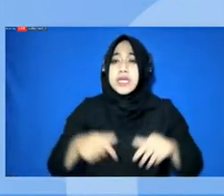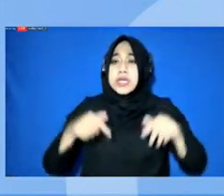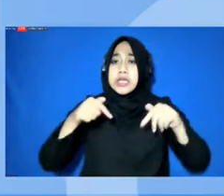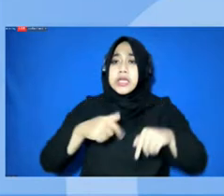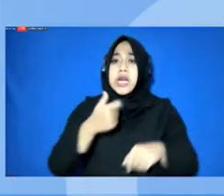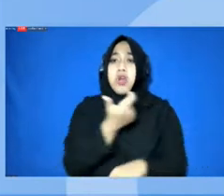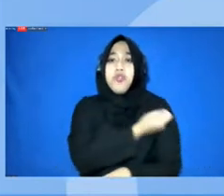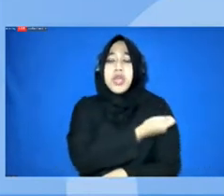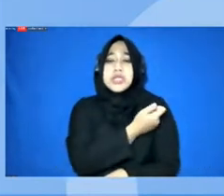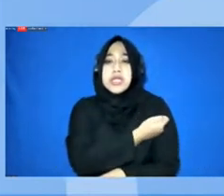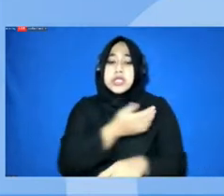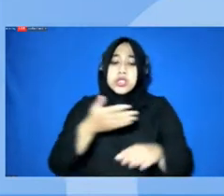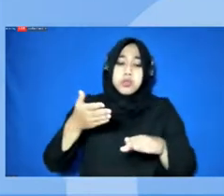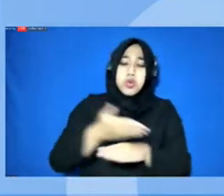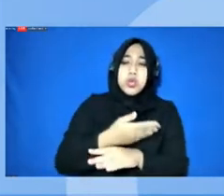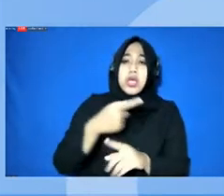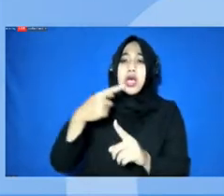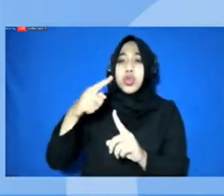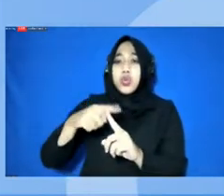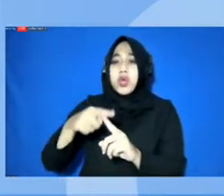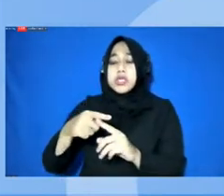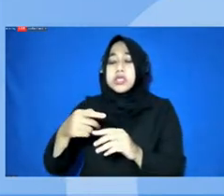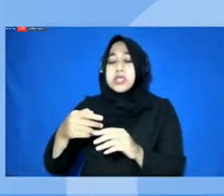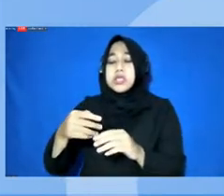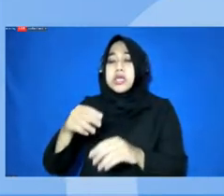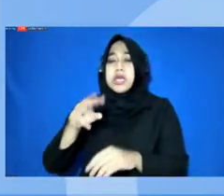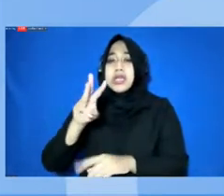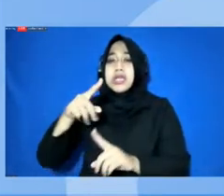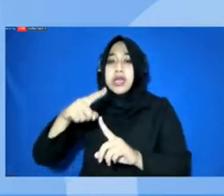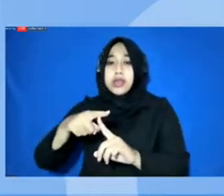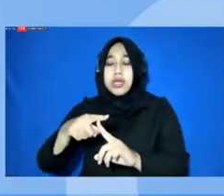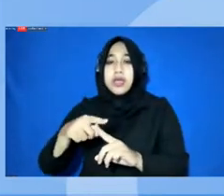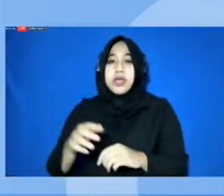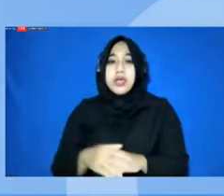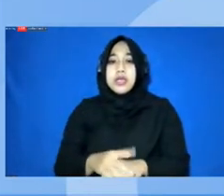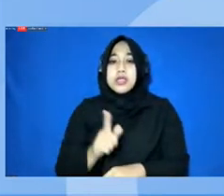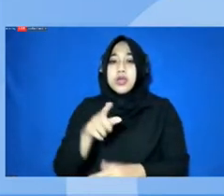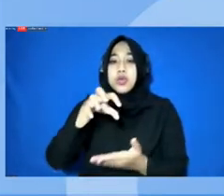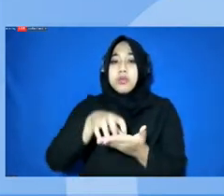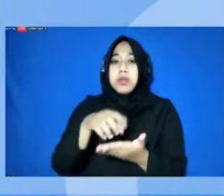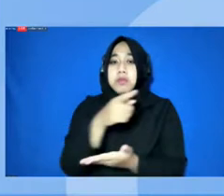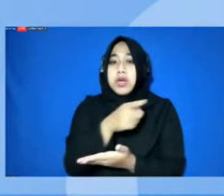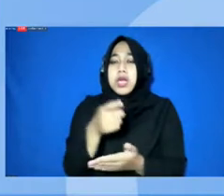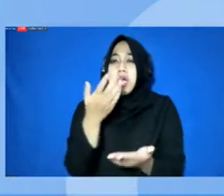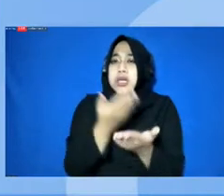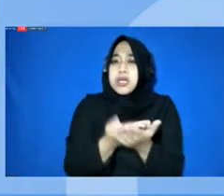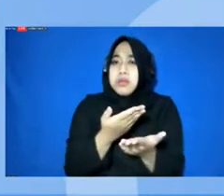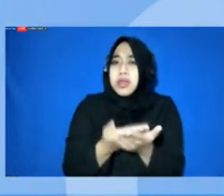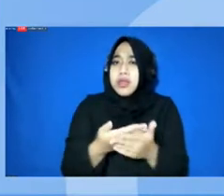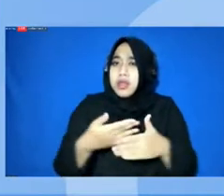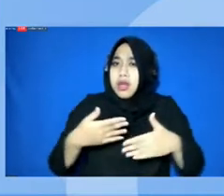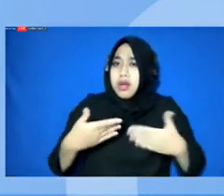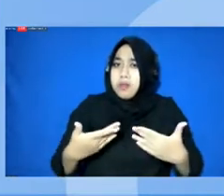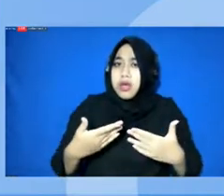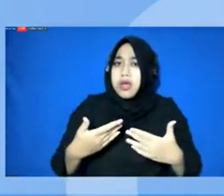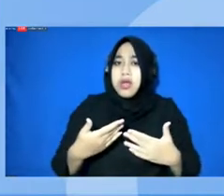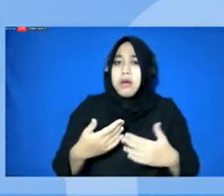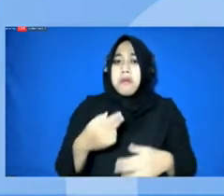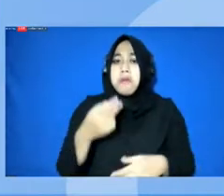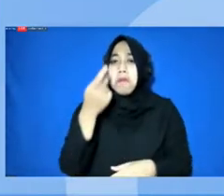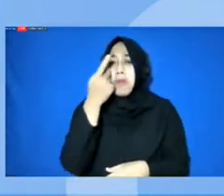vaksinasi, sebelumnya ditugaskan 3T, malah di beberapa tempat juga mereka diminta merawat.